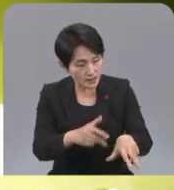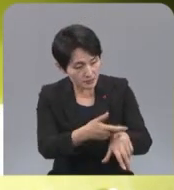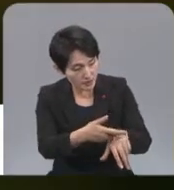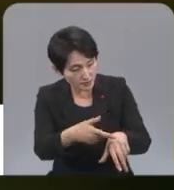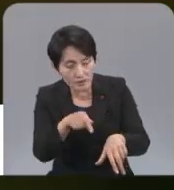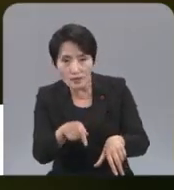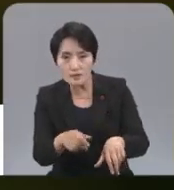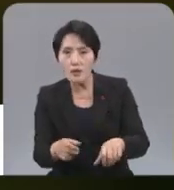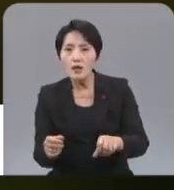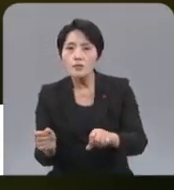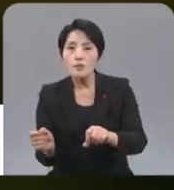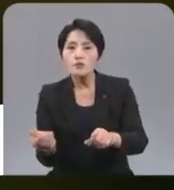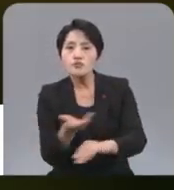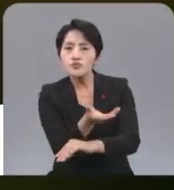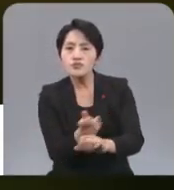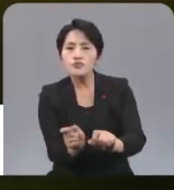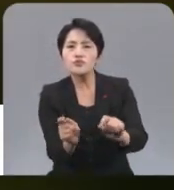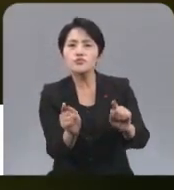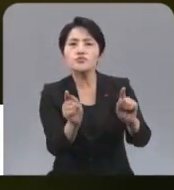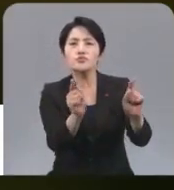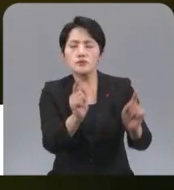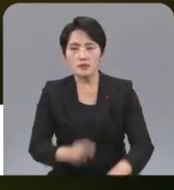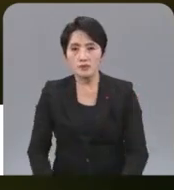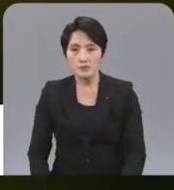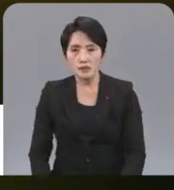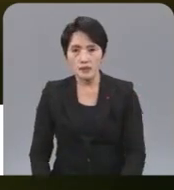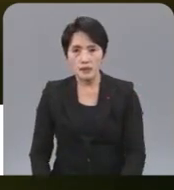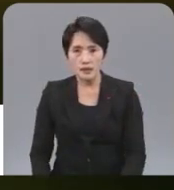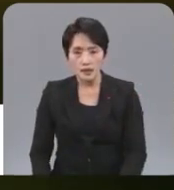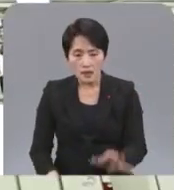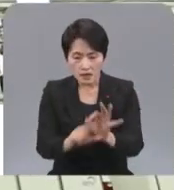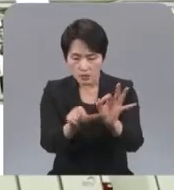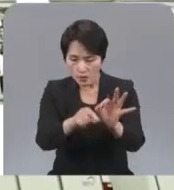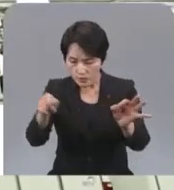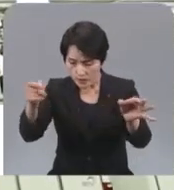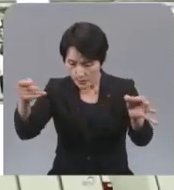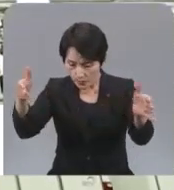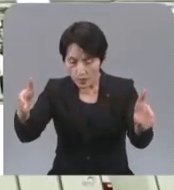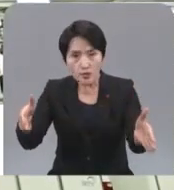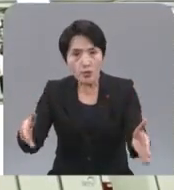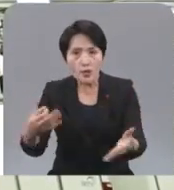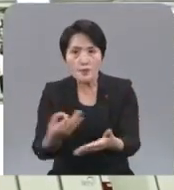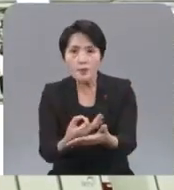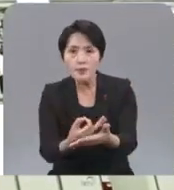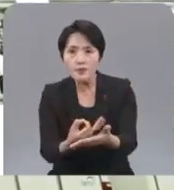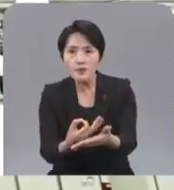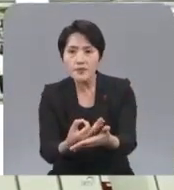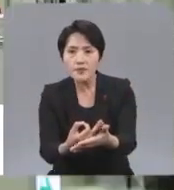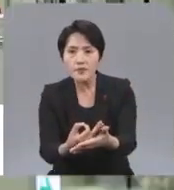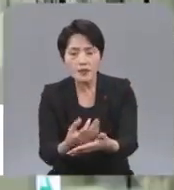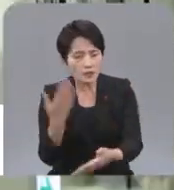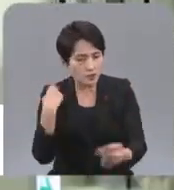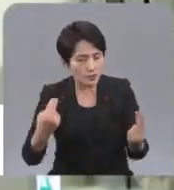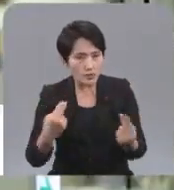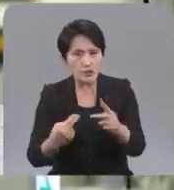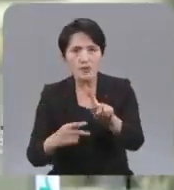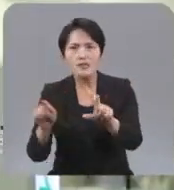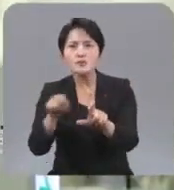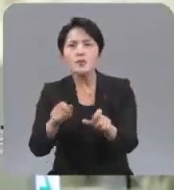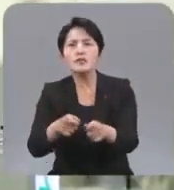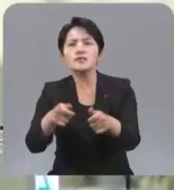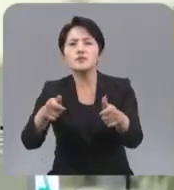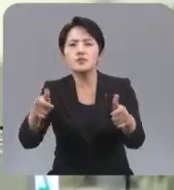およそ15%減りましたサムスン電子の年間の営業利益が10兆本を下回ったの